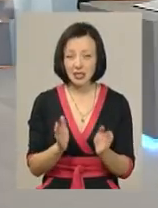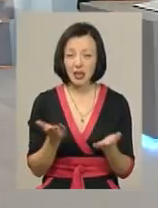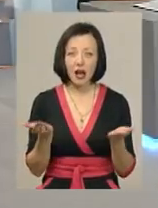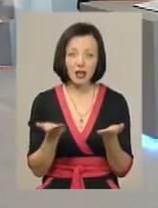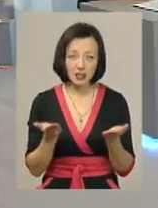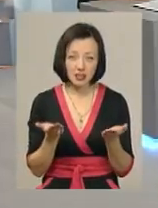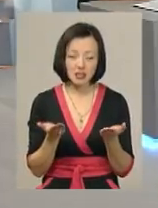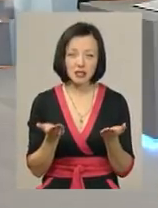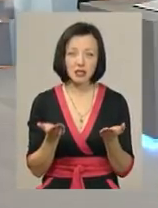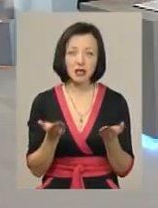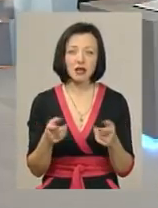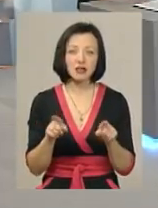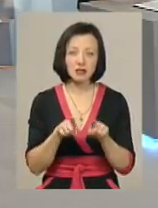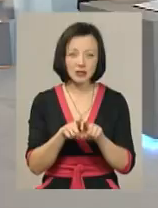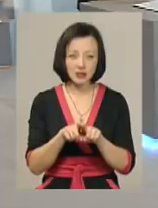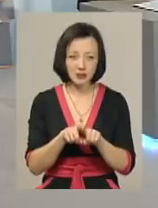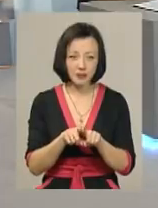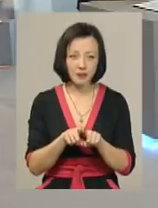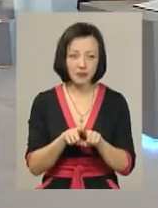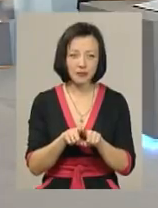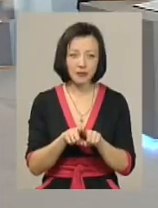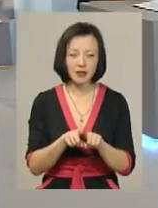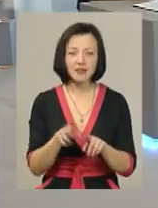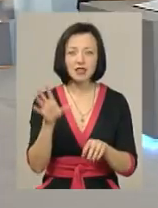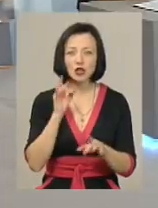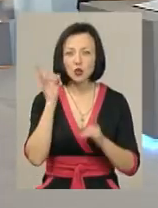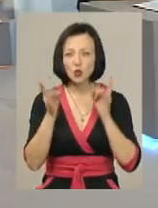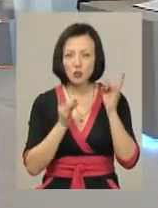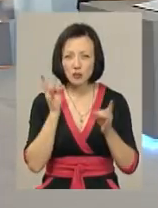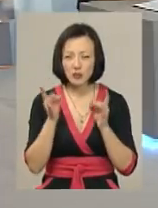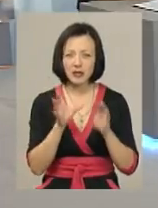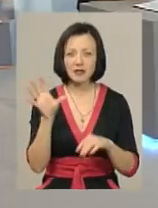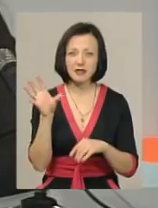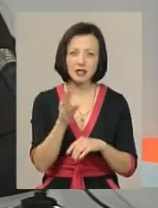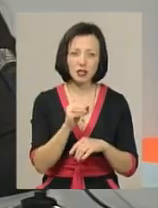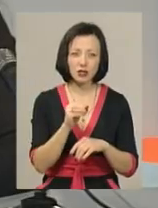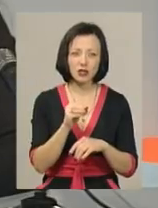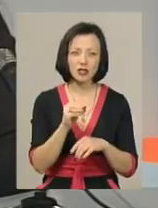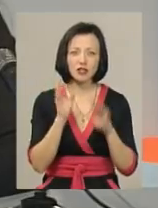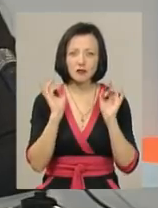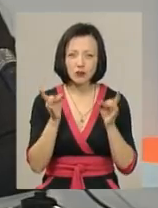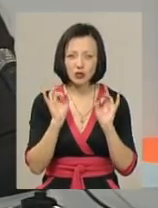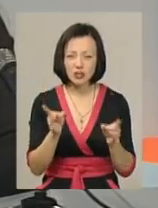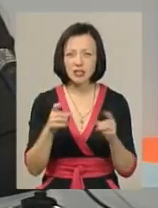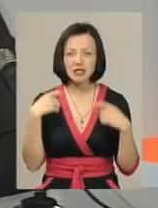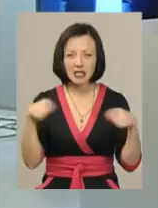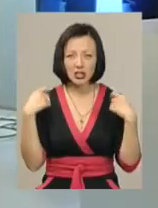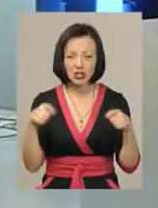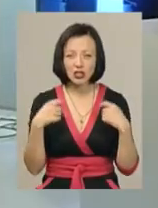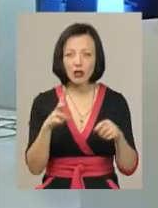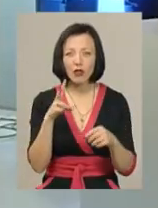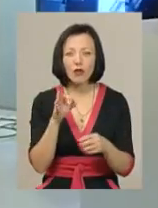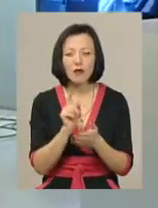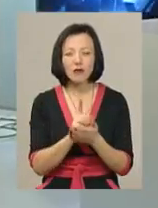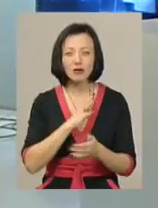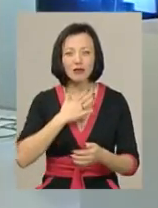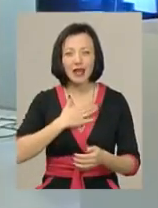якісь значить все Що шумнить все Що значить звучить зеленчить але це має